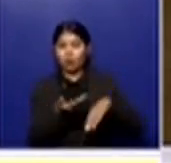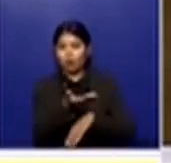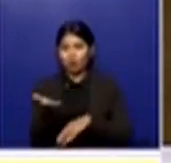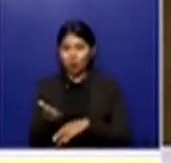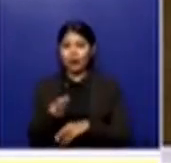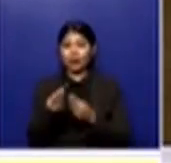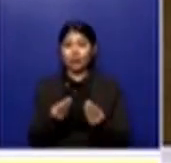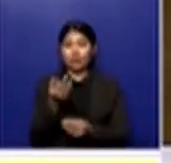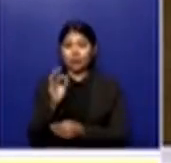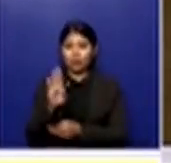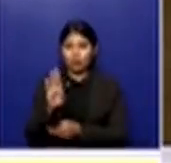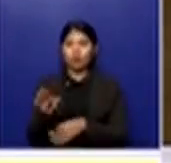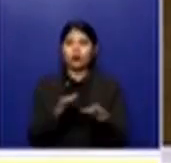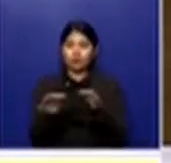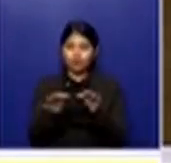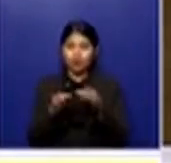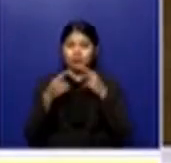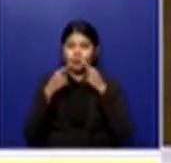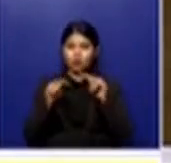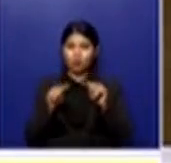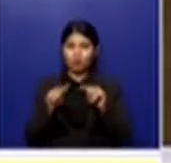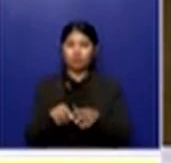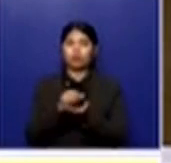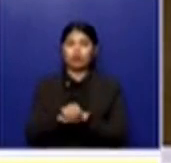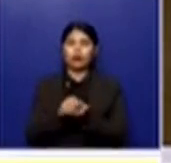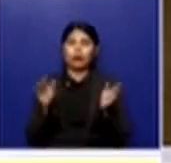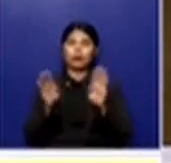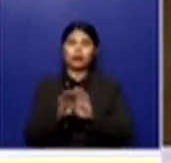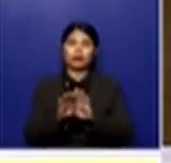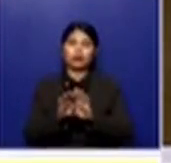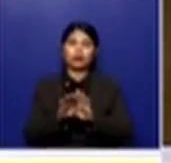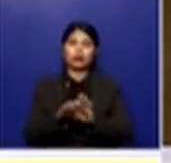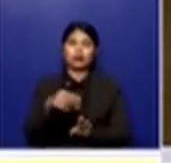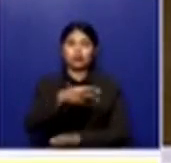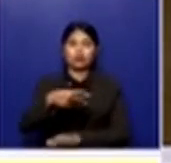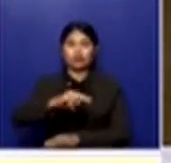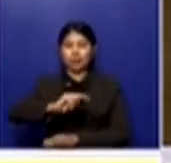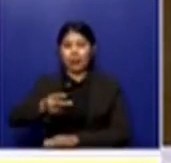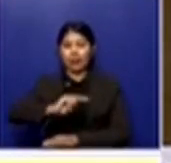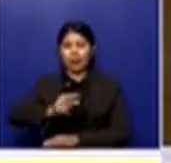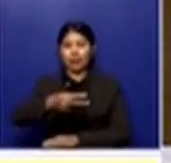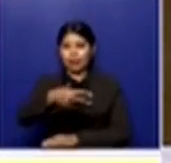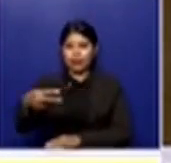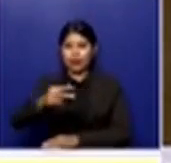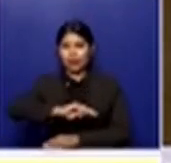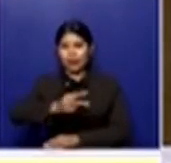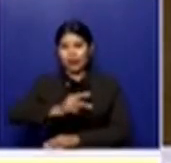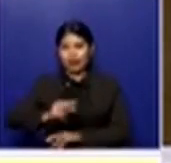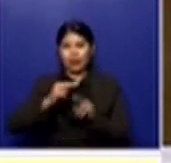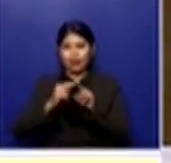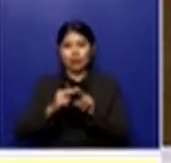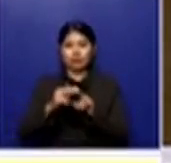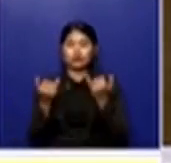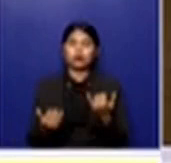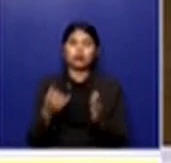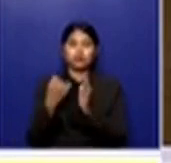ให้ Facebookออกมาชี้แจงและให้ปิดการให้บริการการแปลอัตโนมัติไปแล้วดังนั้นจากนี้ไปก็จะไม่มีความผิดพ